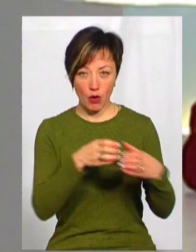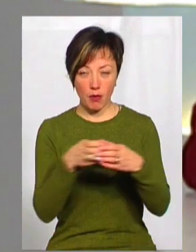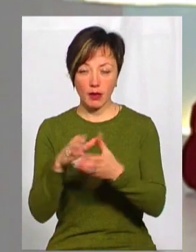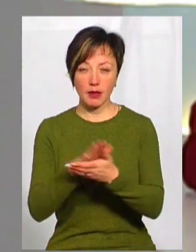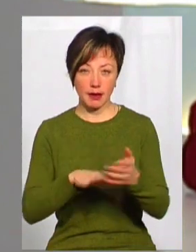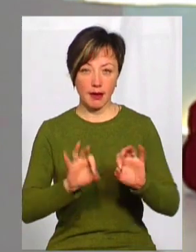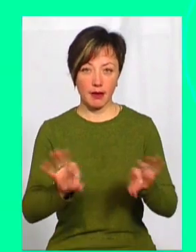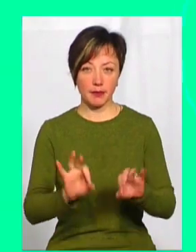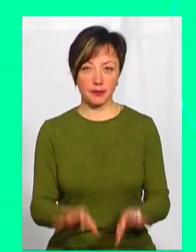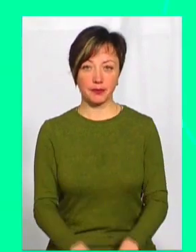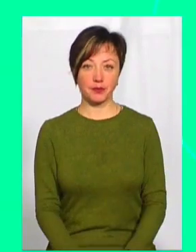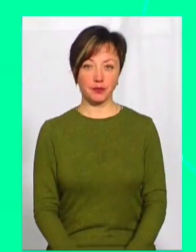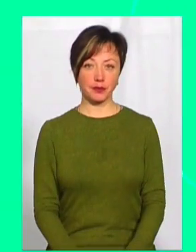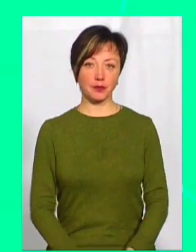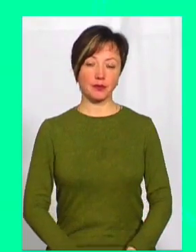сюжеті далі.